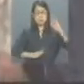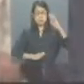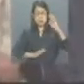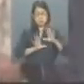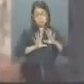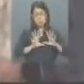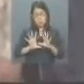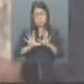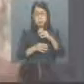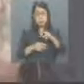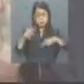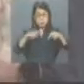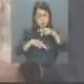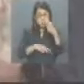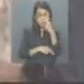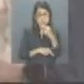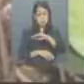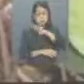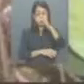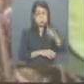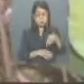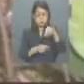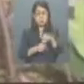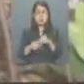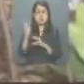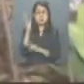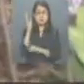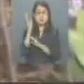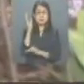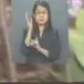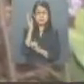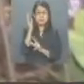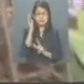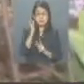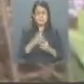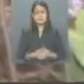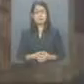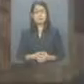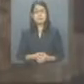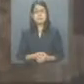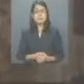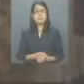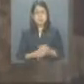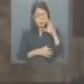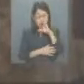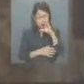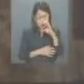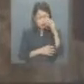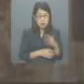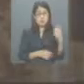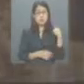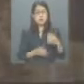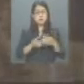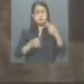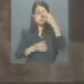ที่บ้านตะโลสโตหมู่ที่6ตำบลเสเออำเภอกรงปีนังจังหวัดยะลาจนเกิดการปะทะกันขึ้นเมื่อบ่ายวันนี้มีผู้เสีย